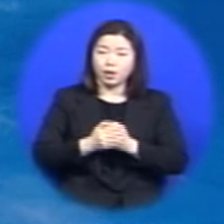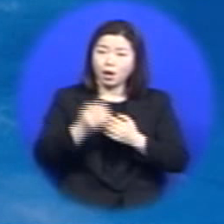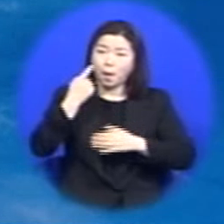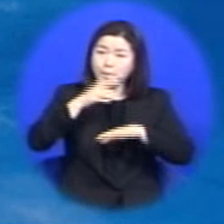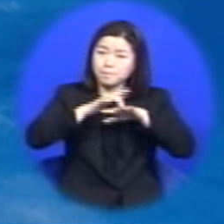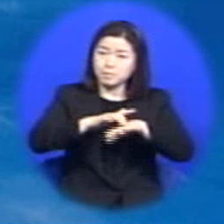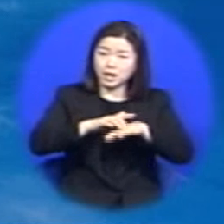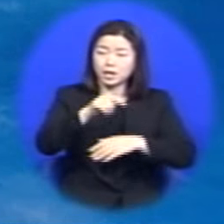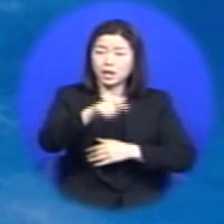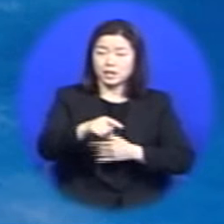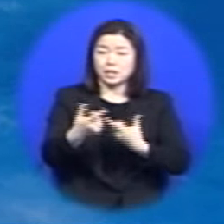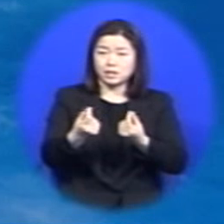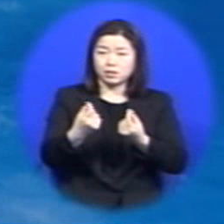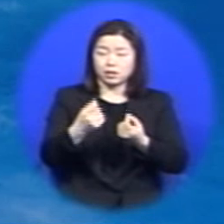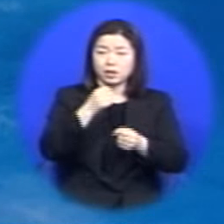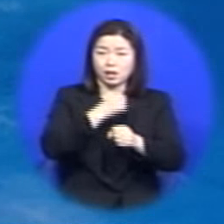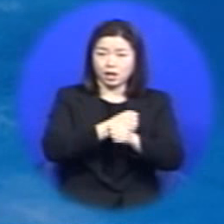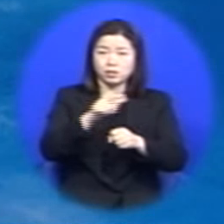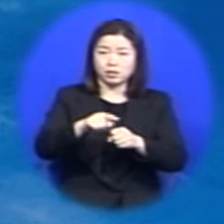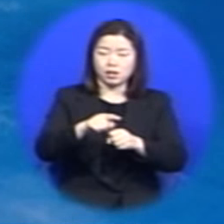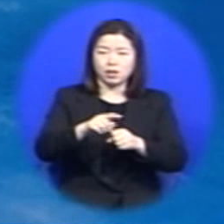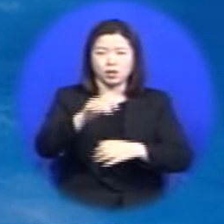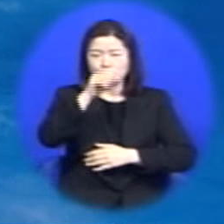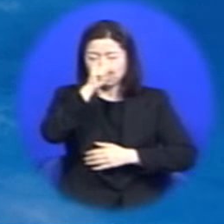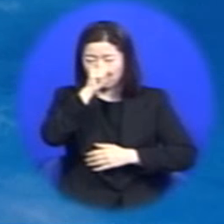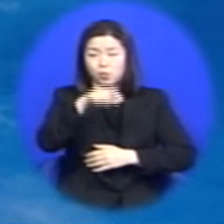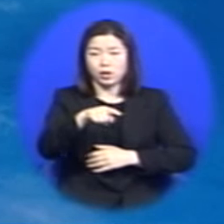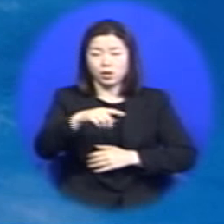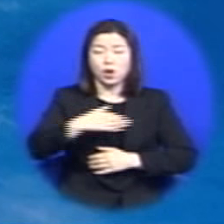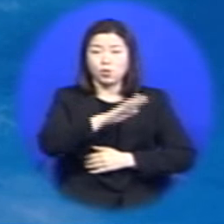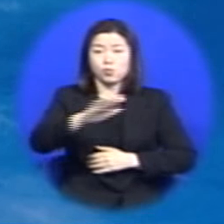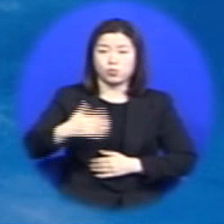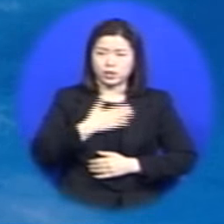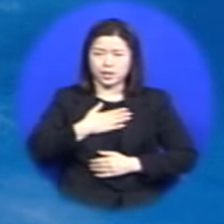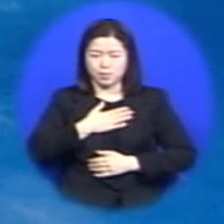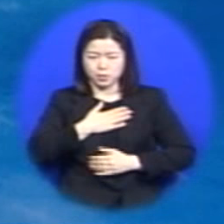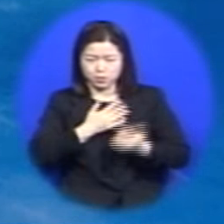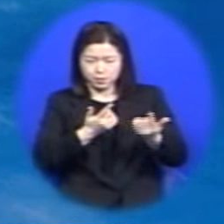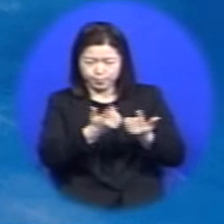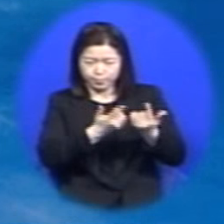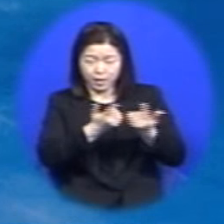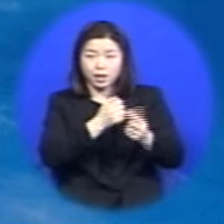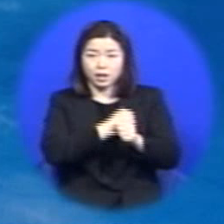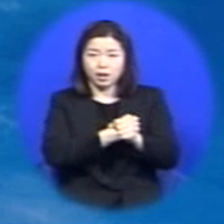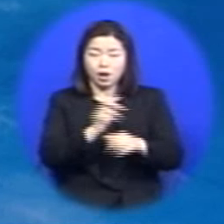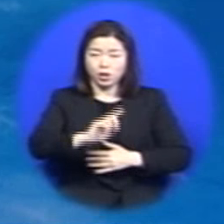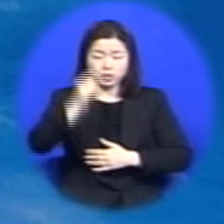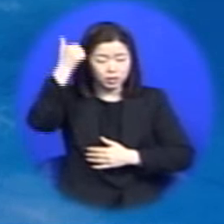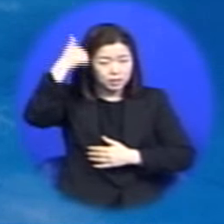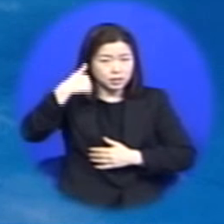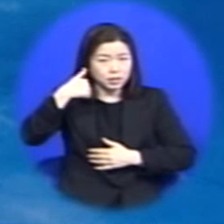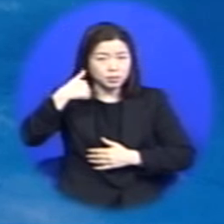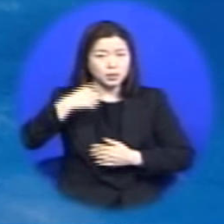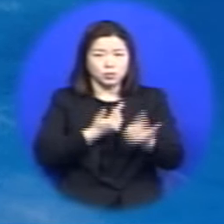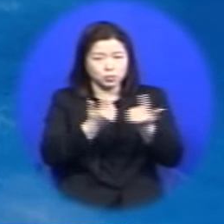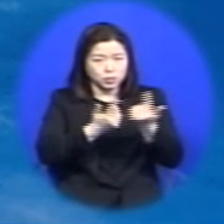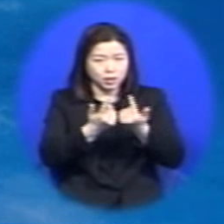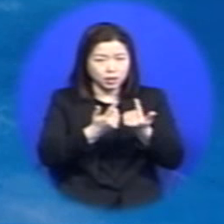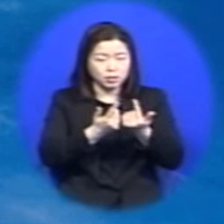마귀가 이렇게 하는데 선수예요. 우리의 감정을 조작하는, 어떤 느낌을 조작하는 일.